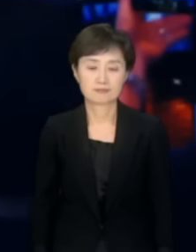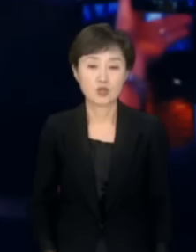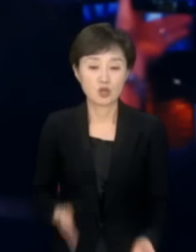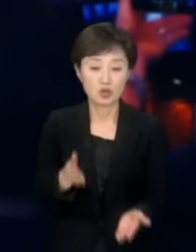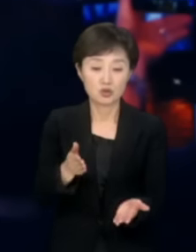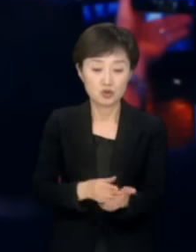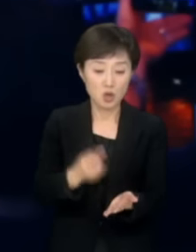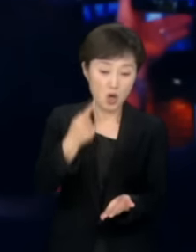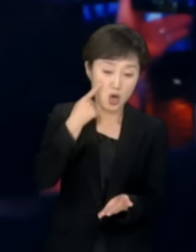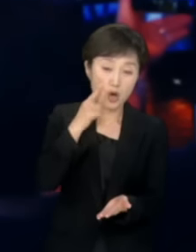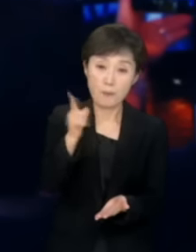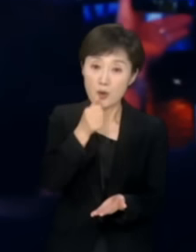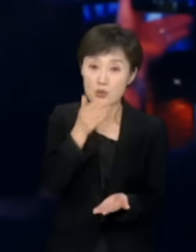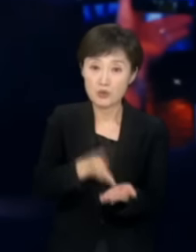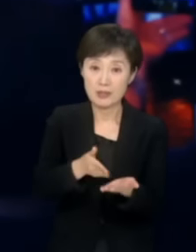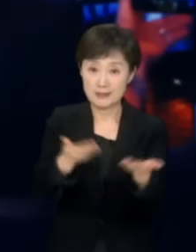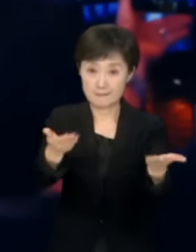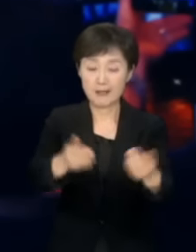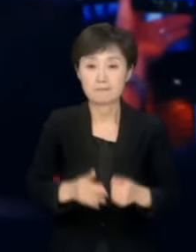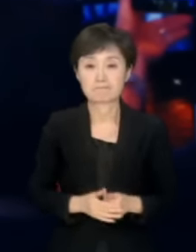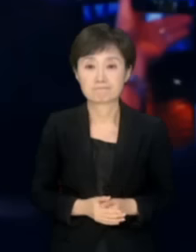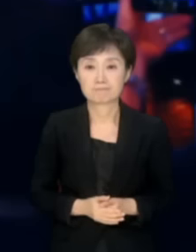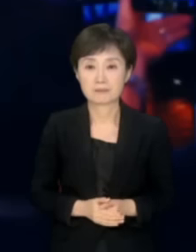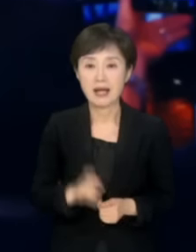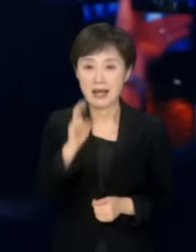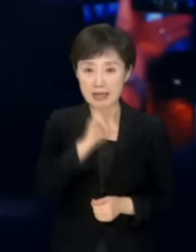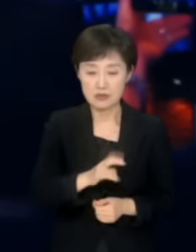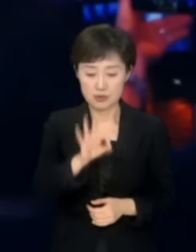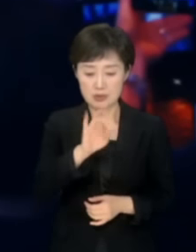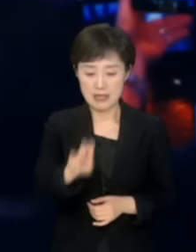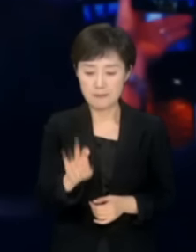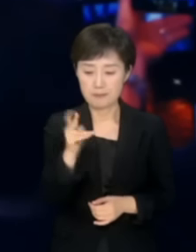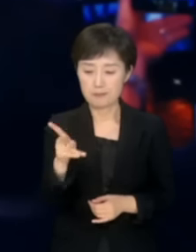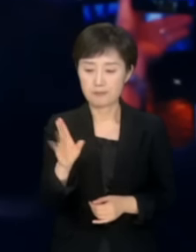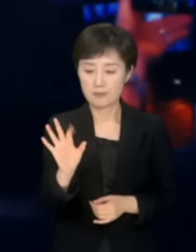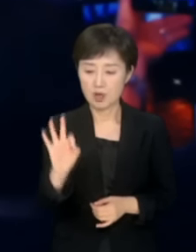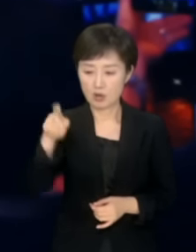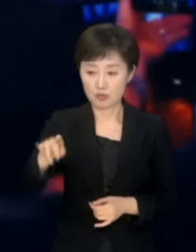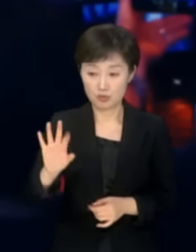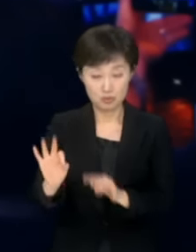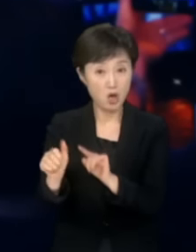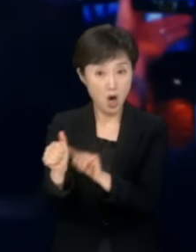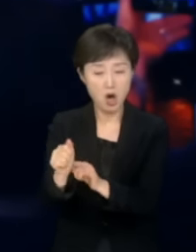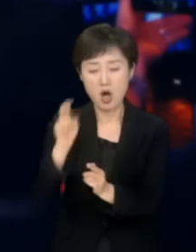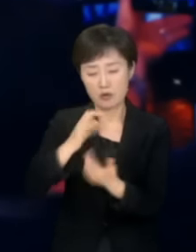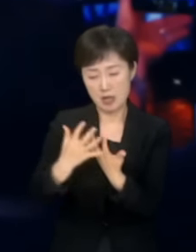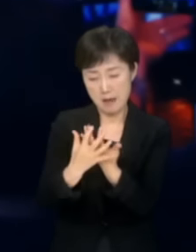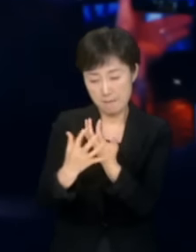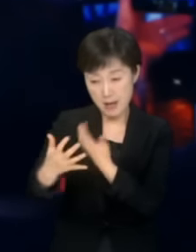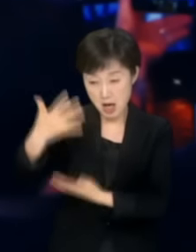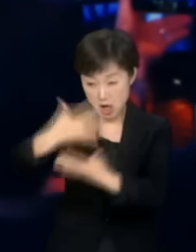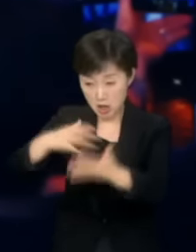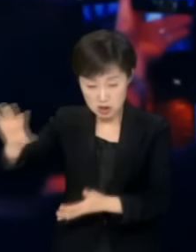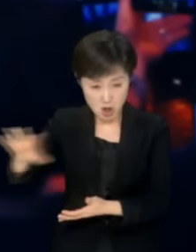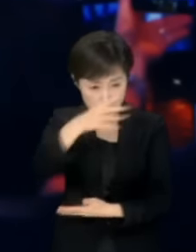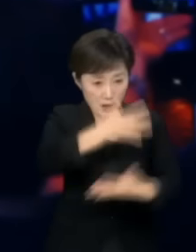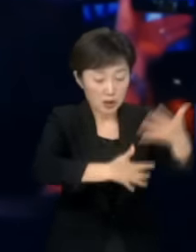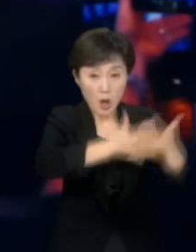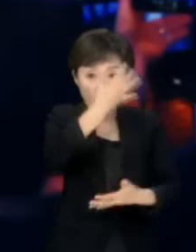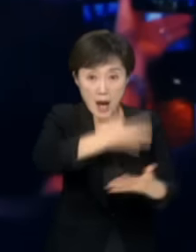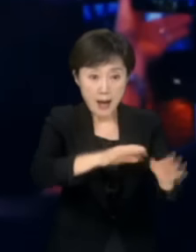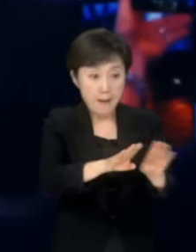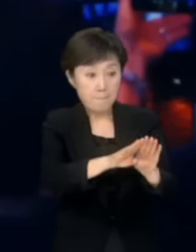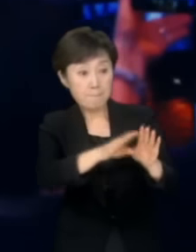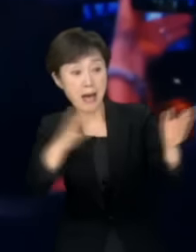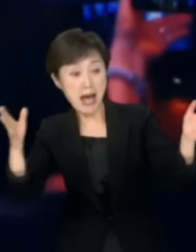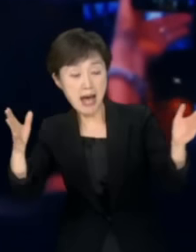네, 뉴스 속 주인공을 만나보는 뉴스메이커입니다. 가수 임영웅 씨의 콘서트 실황을 담아낸 영화가 역대 개봉 실황